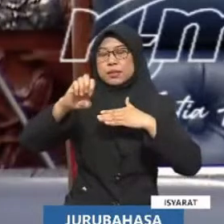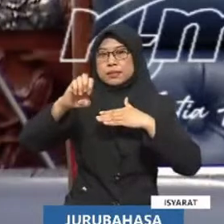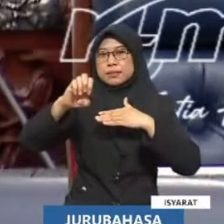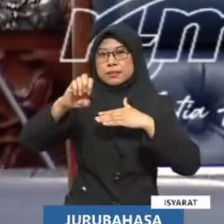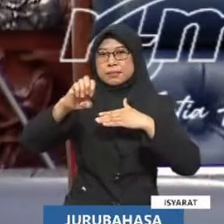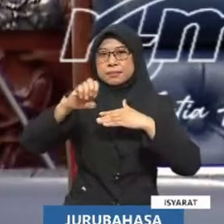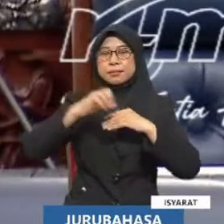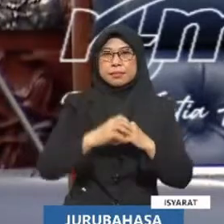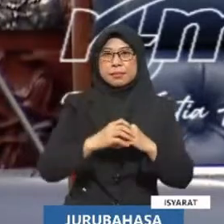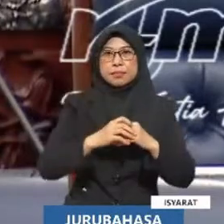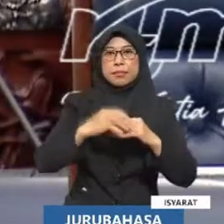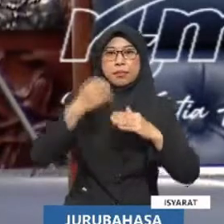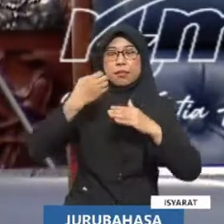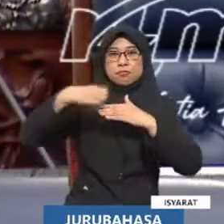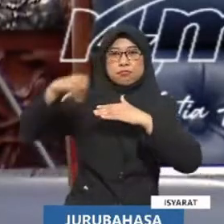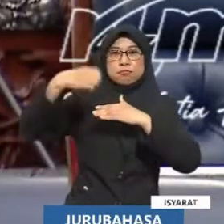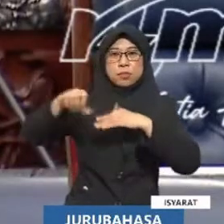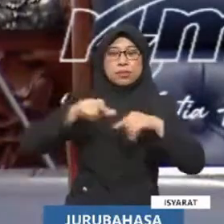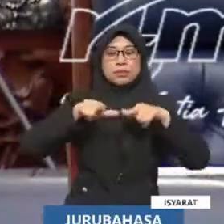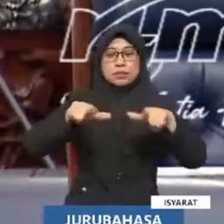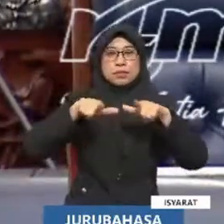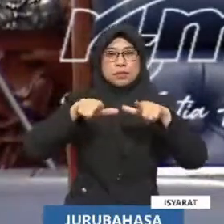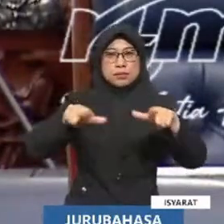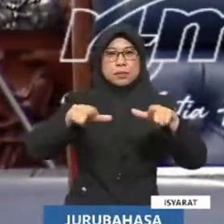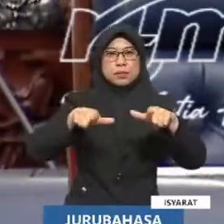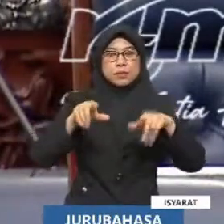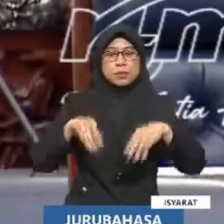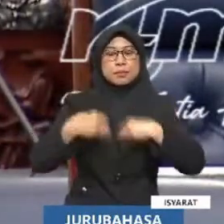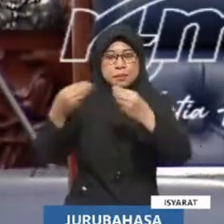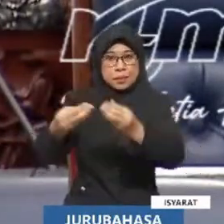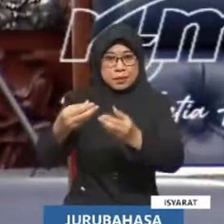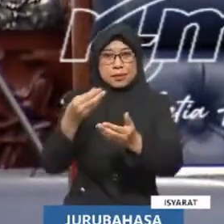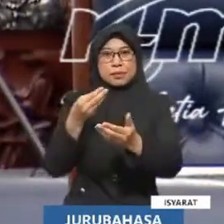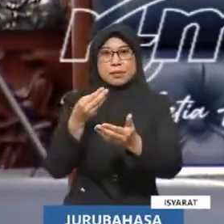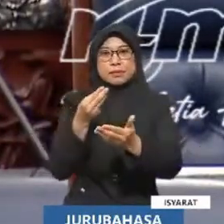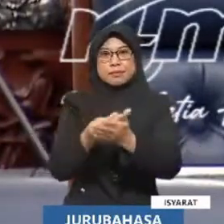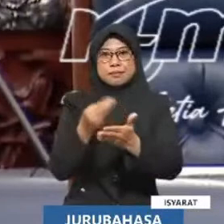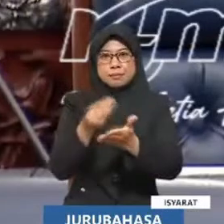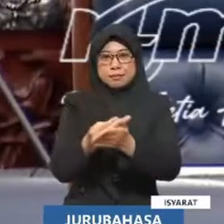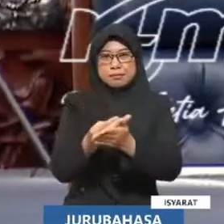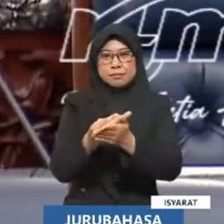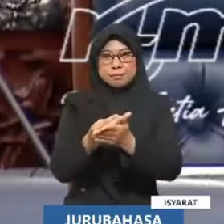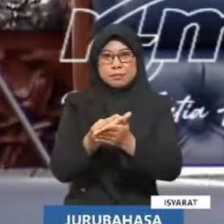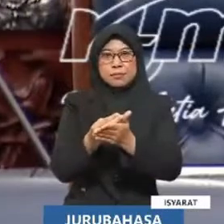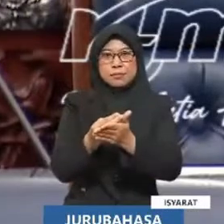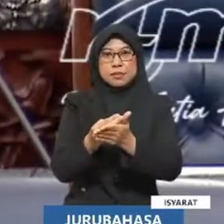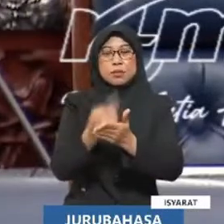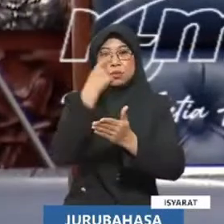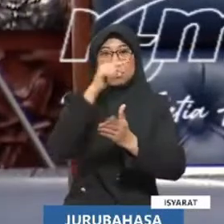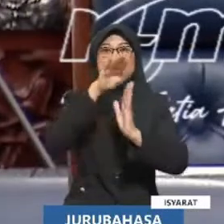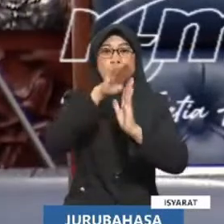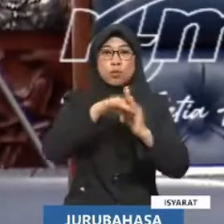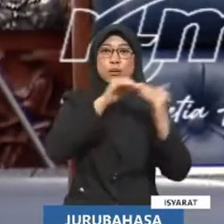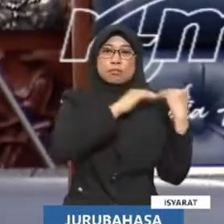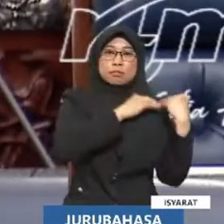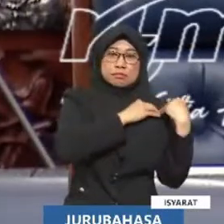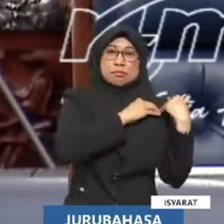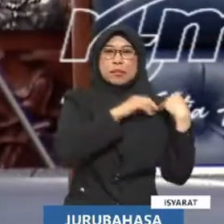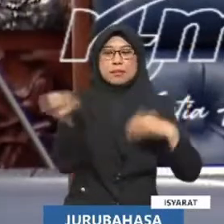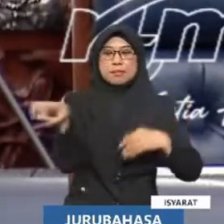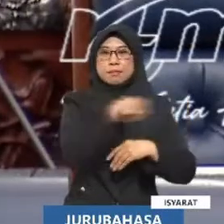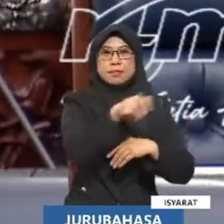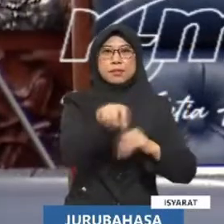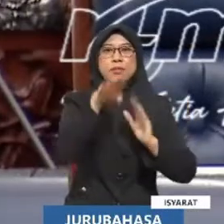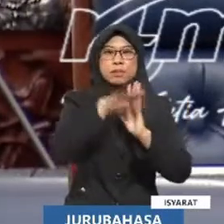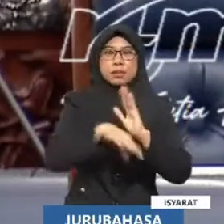dimana pihak pengekspor produk kekayaan diuji bantuan keuangan bagi mengurangkan beban pengangkutan air dan